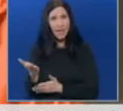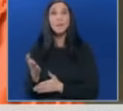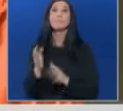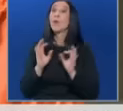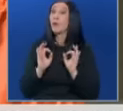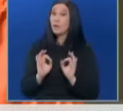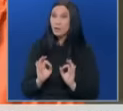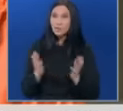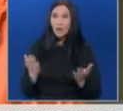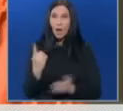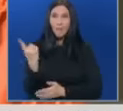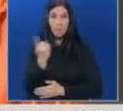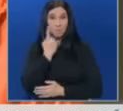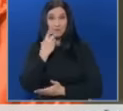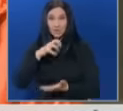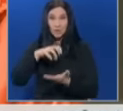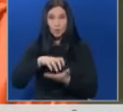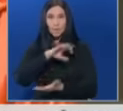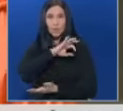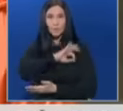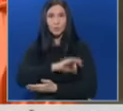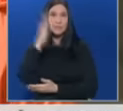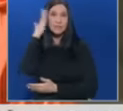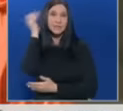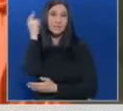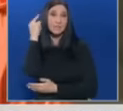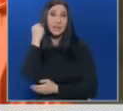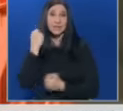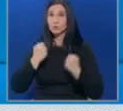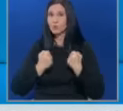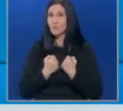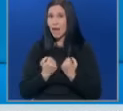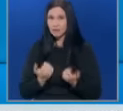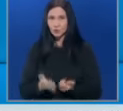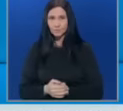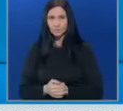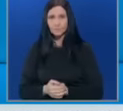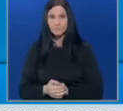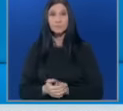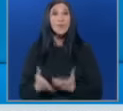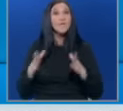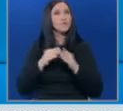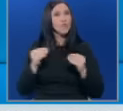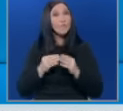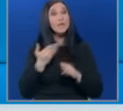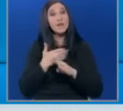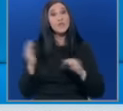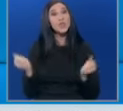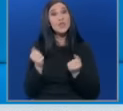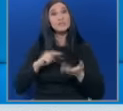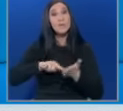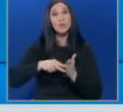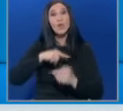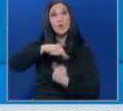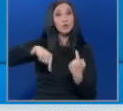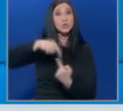така първата група да получи министър-председателското място. В Румъния вече действа моделът